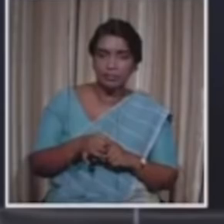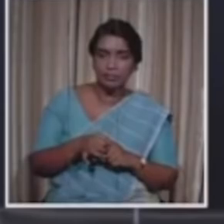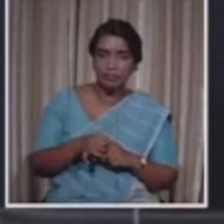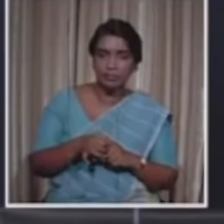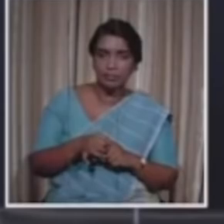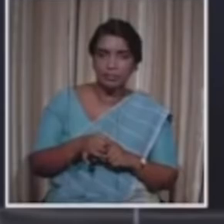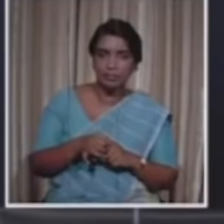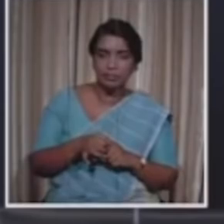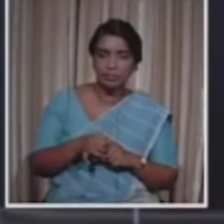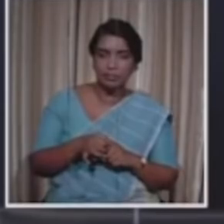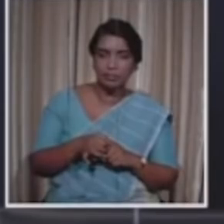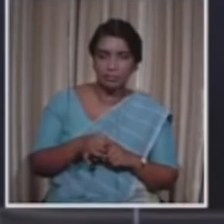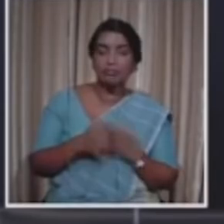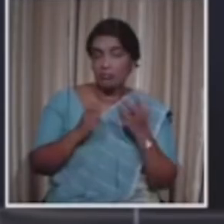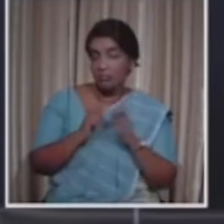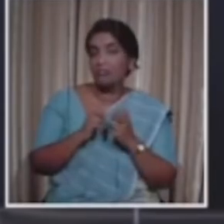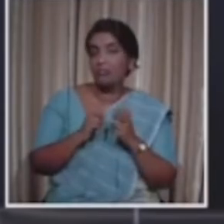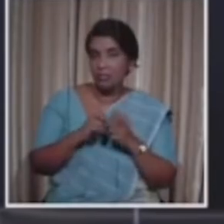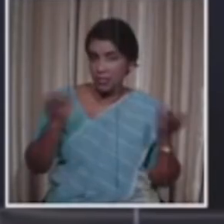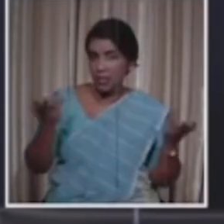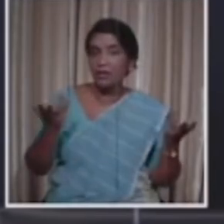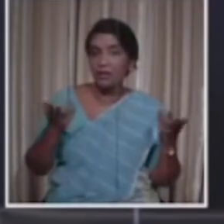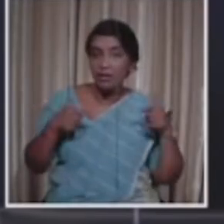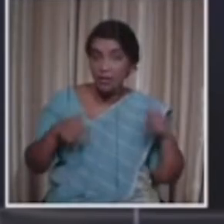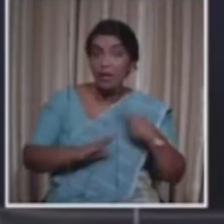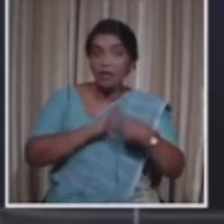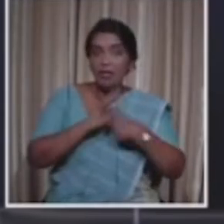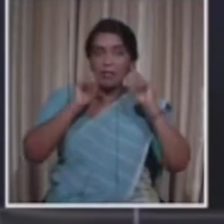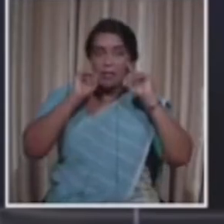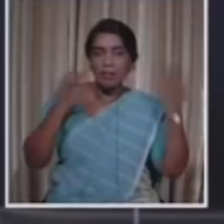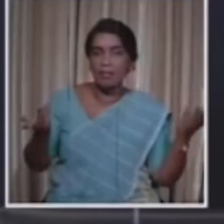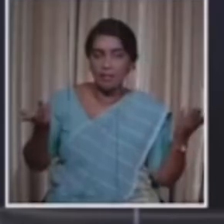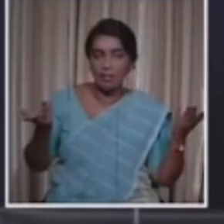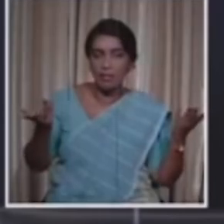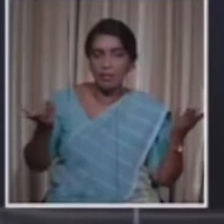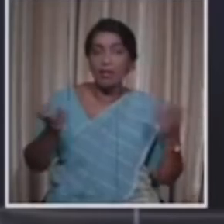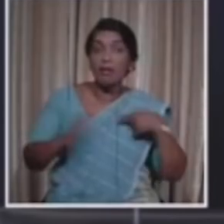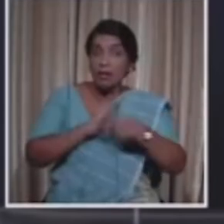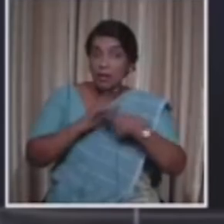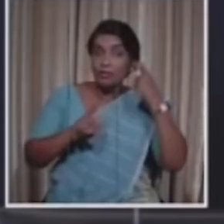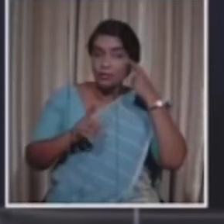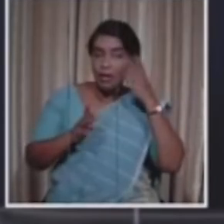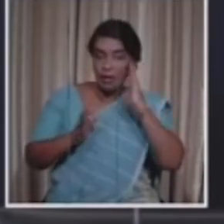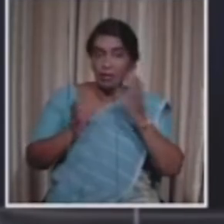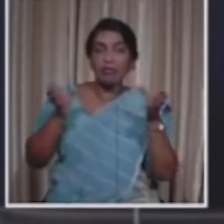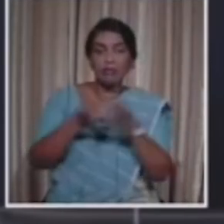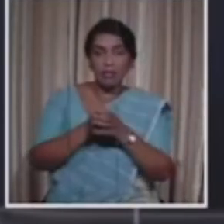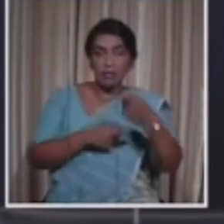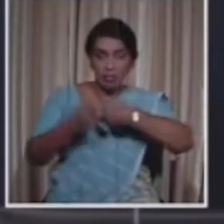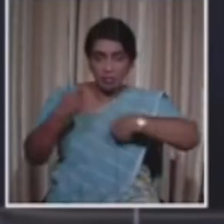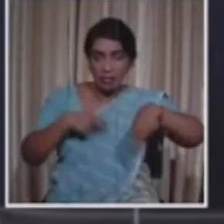තමයි. නෑ ඒක වෙනම කතාවක්. නමුත් මේක රට දන්නේ නෑ. රට දන්නේ මේ ස්වාධීන වෙච්ච mantri